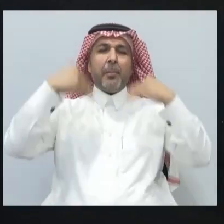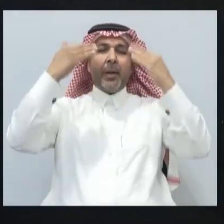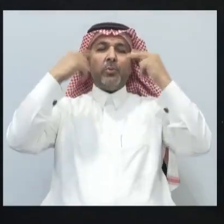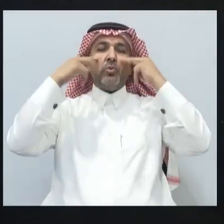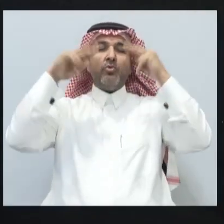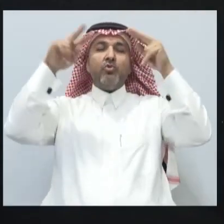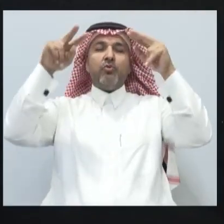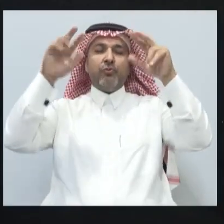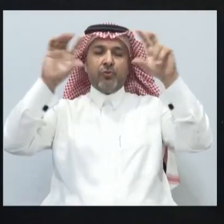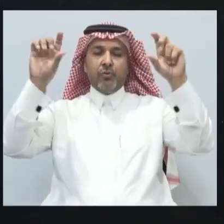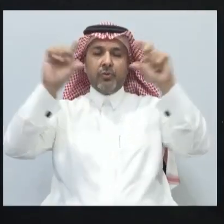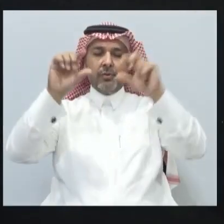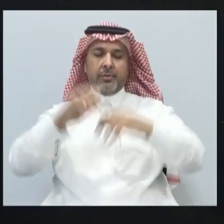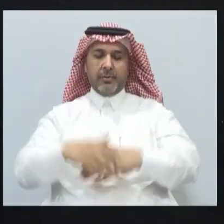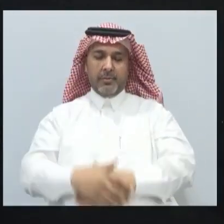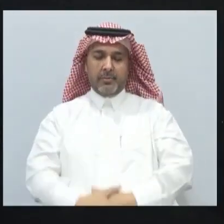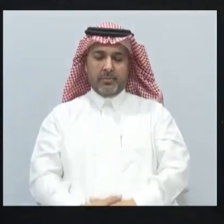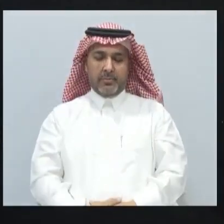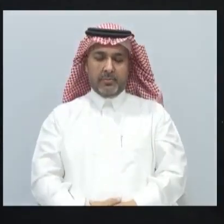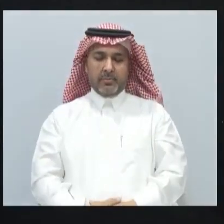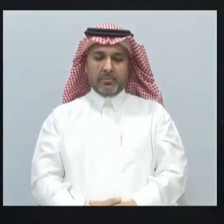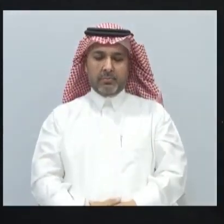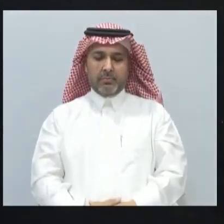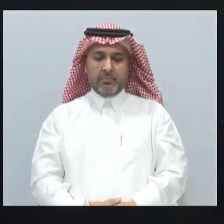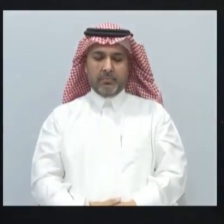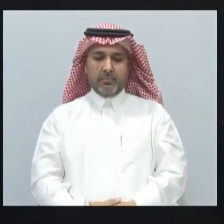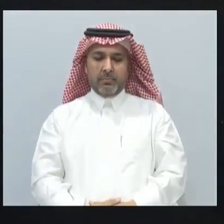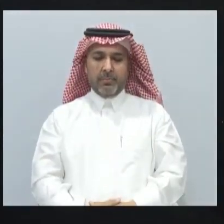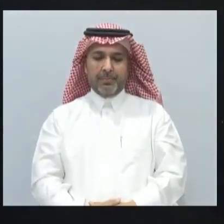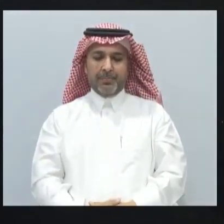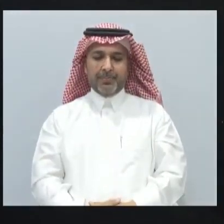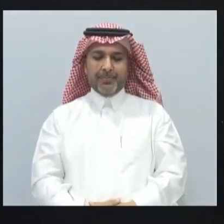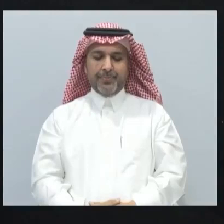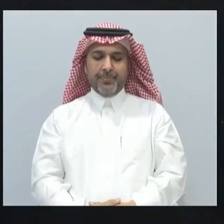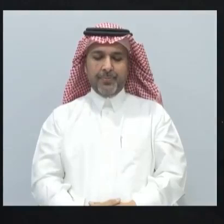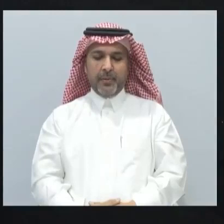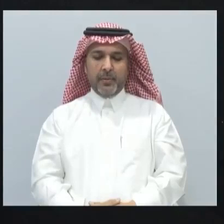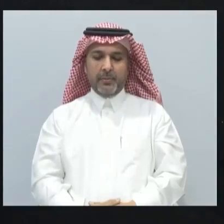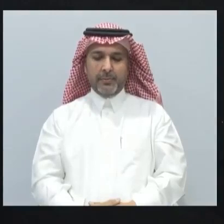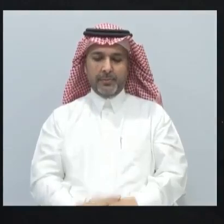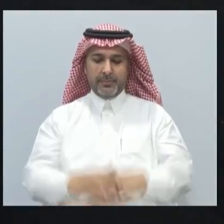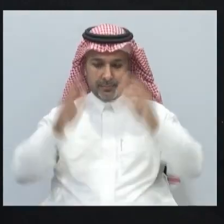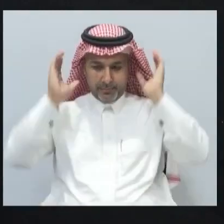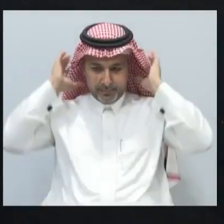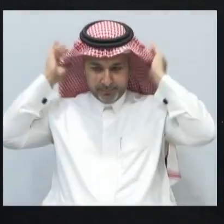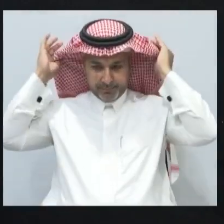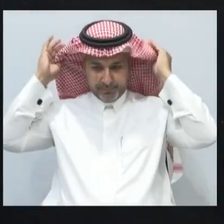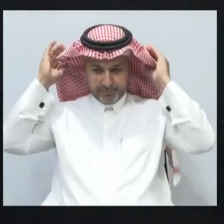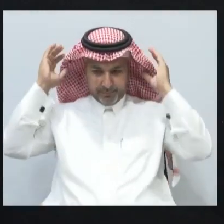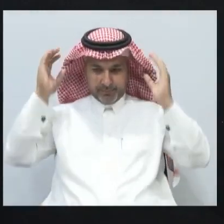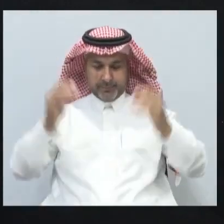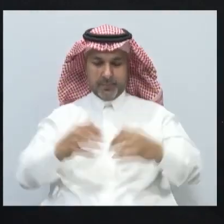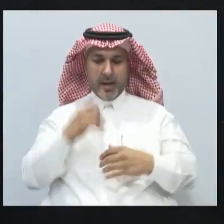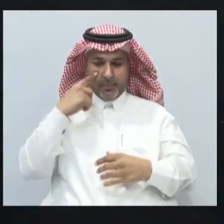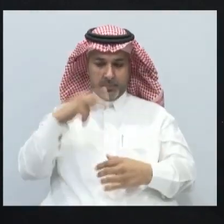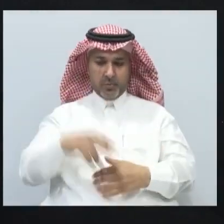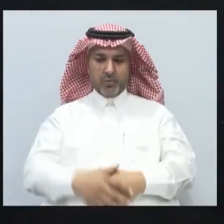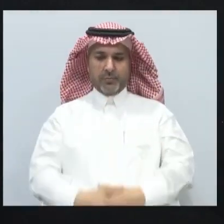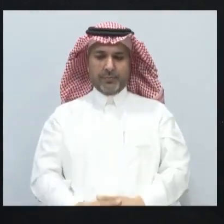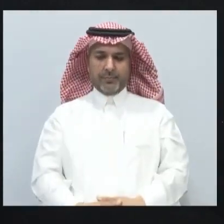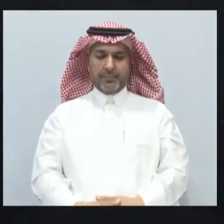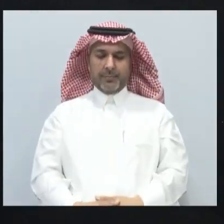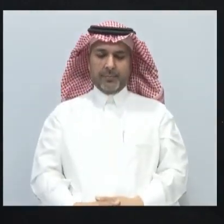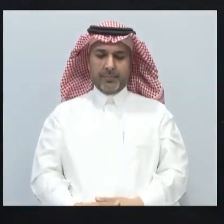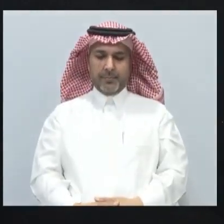احوله احيانا احتاج اني احول الاثنين مع بعض فبتالي يعني على حسب الاحتياج انت تقوم بعمليه تحويل اهم شيء